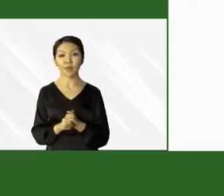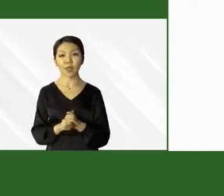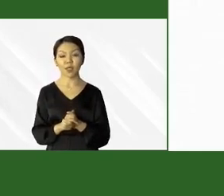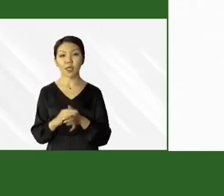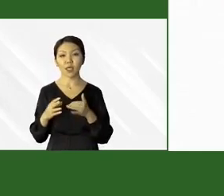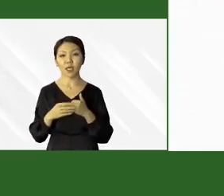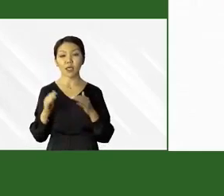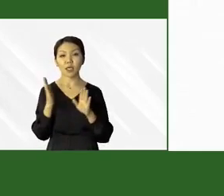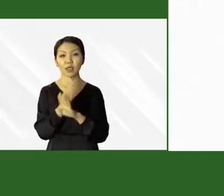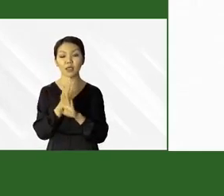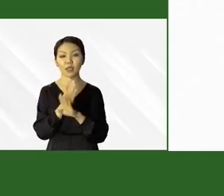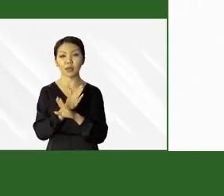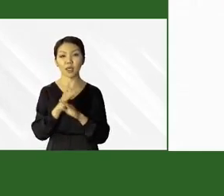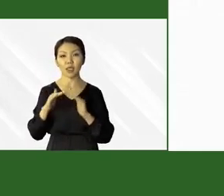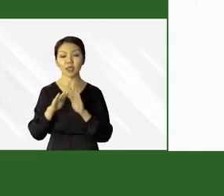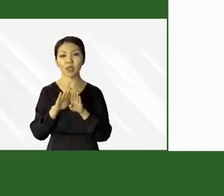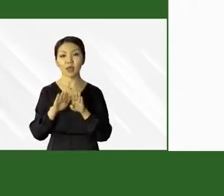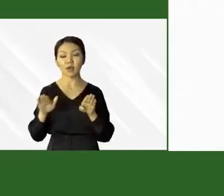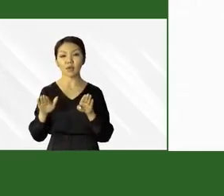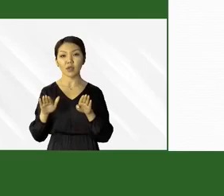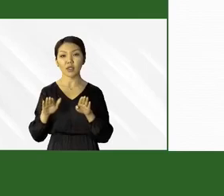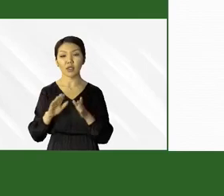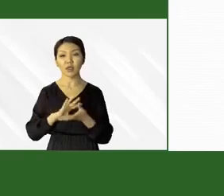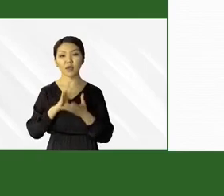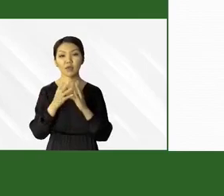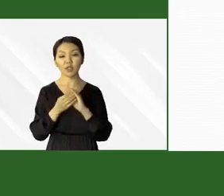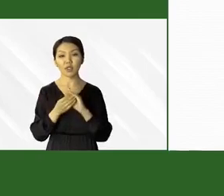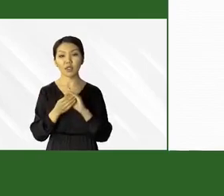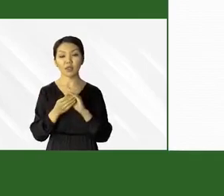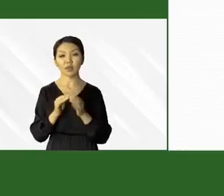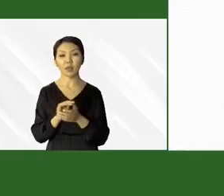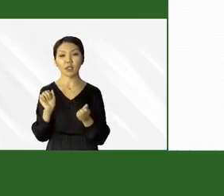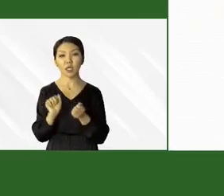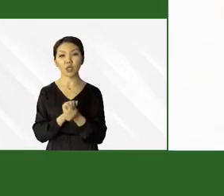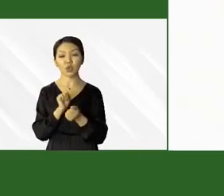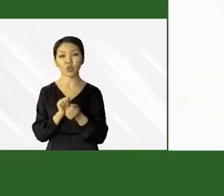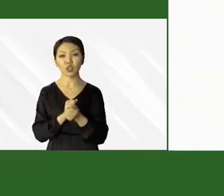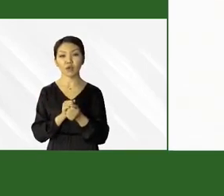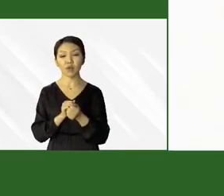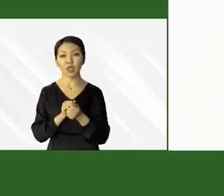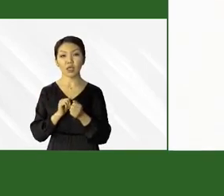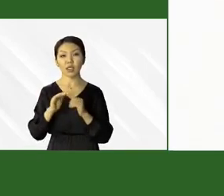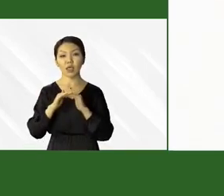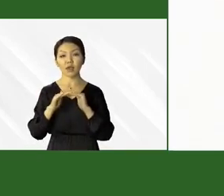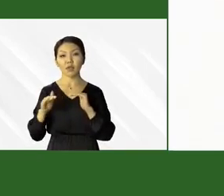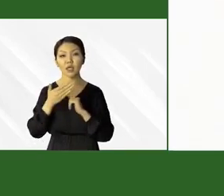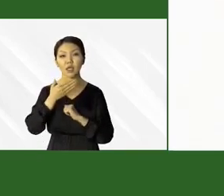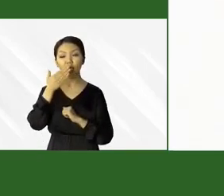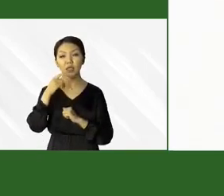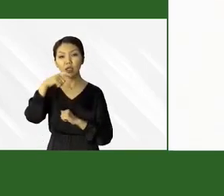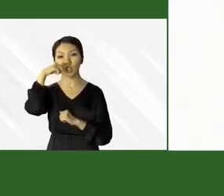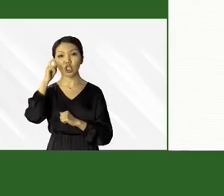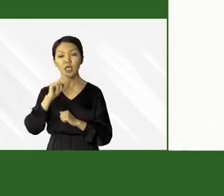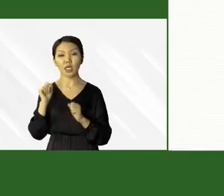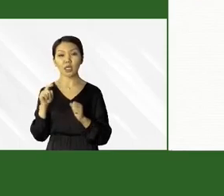Климат равнинной части долины в целом континентальный, засушливый. На равнинах лето жаркое, зима